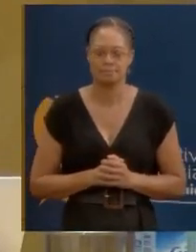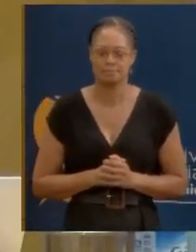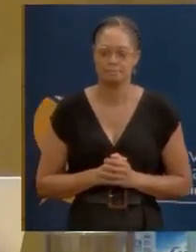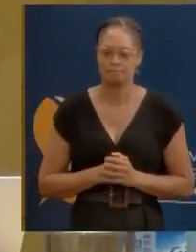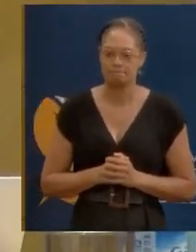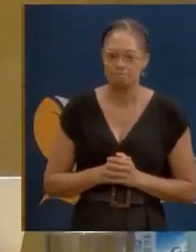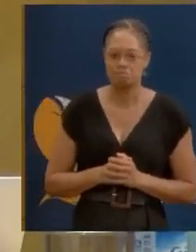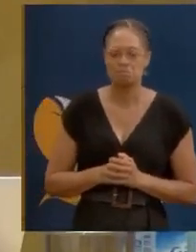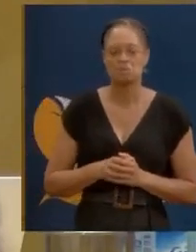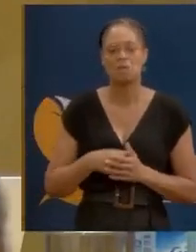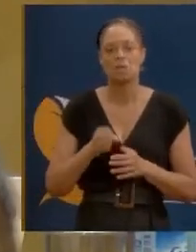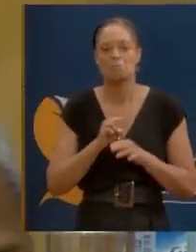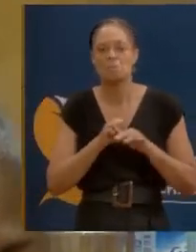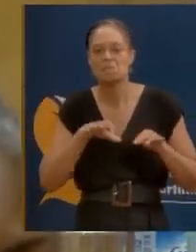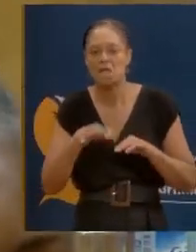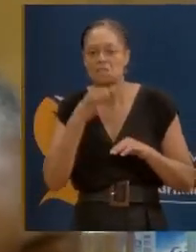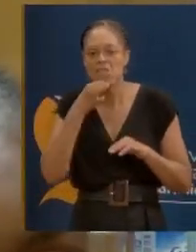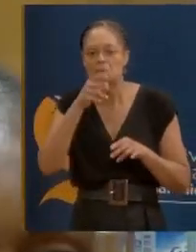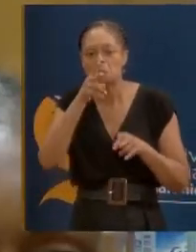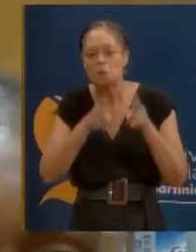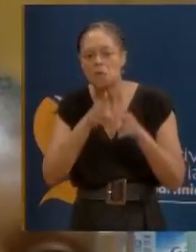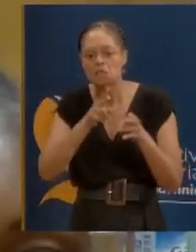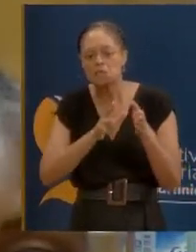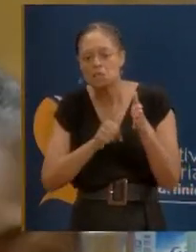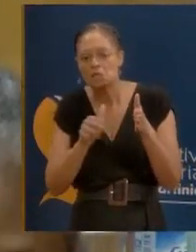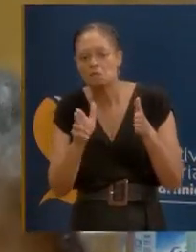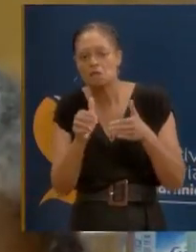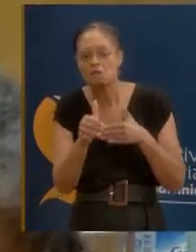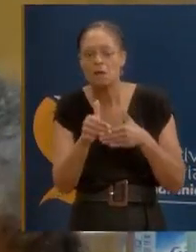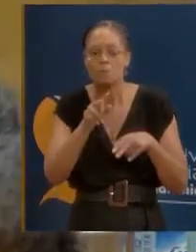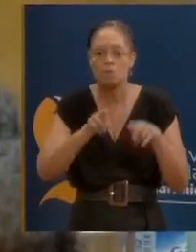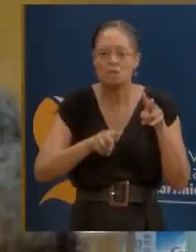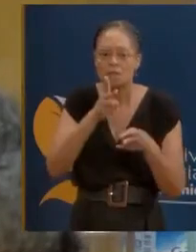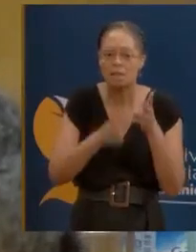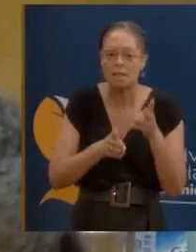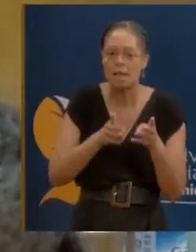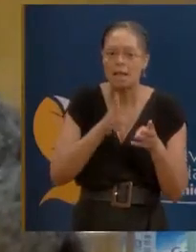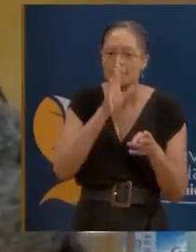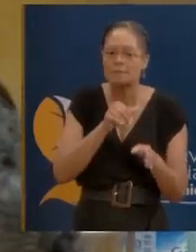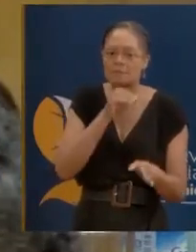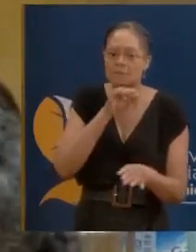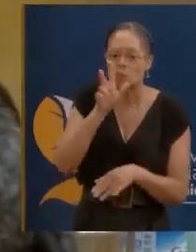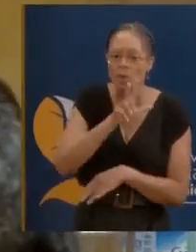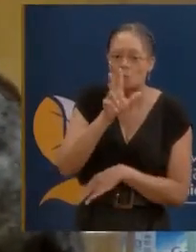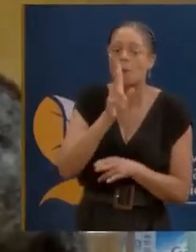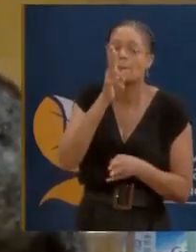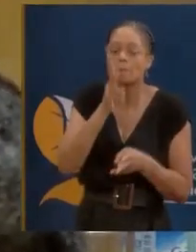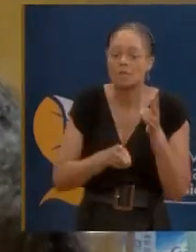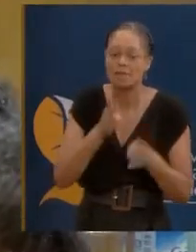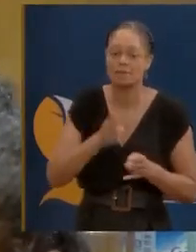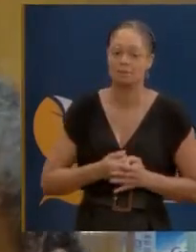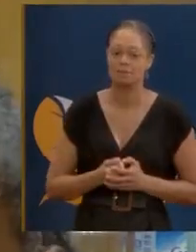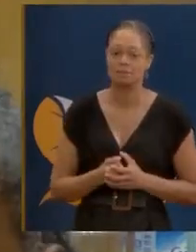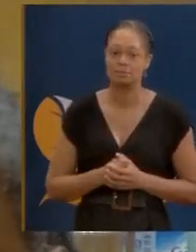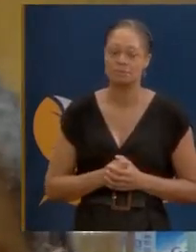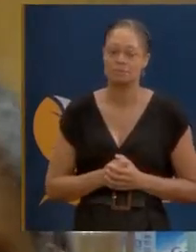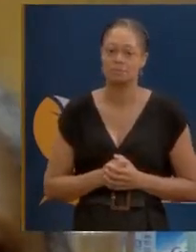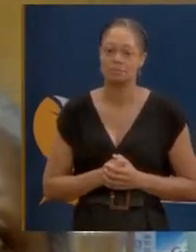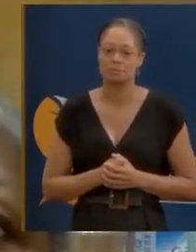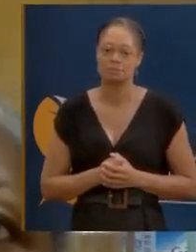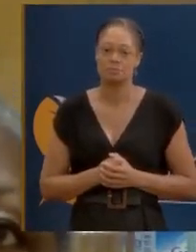J'entends sur les médias dire peut-être qu'il y aura une signature cet après-midi à 15h. Peut-être.